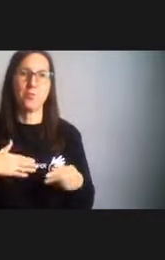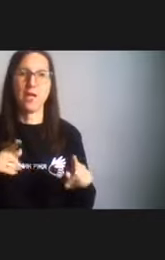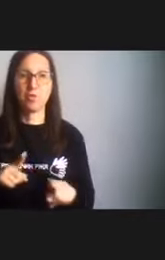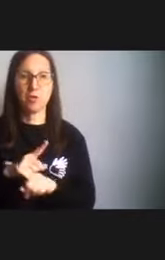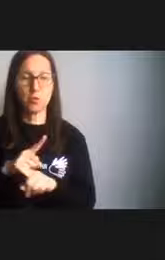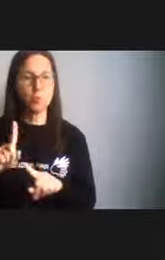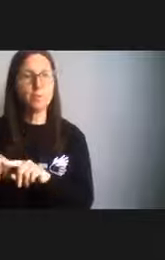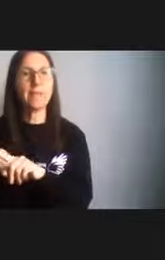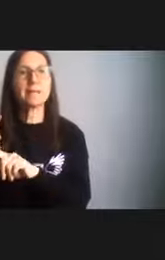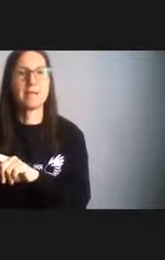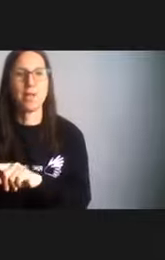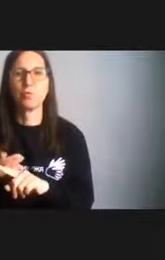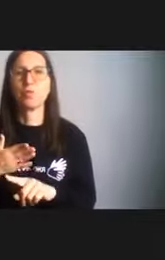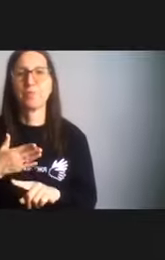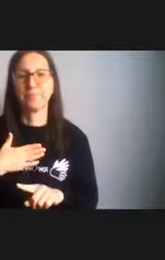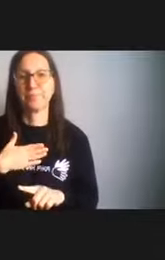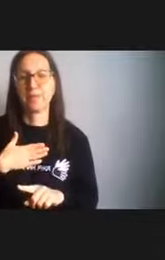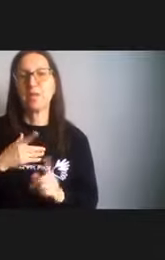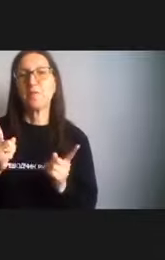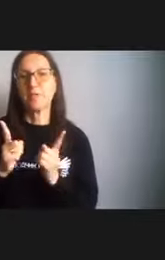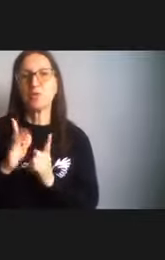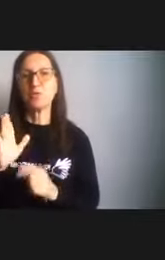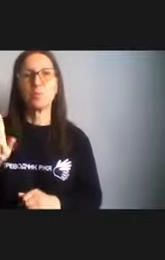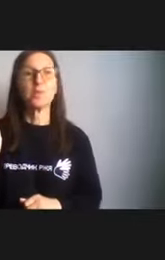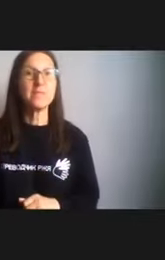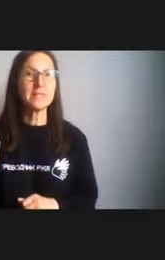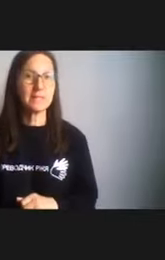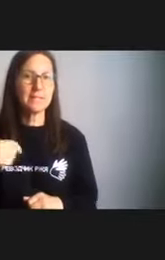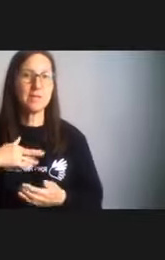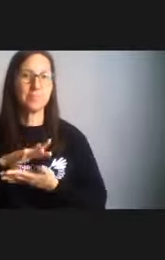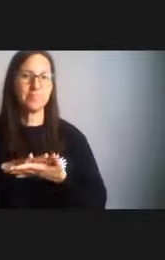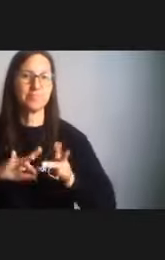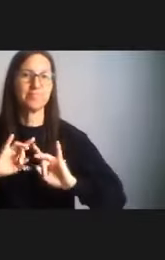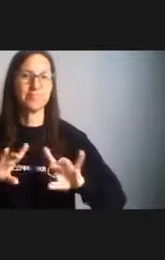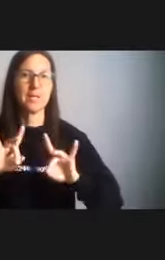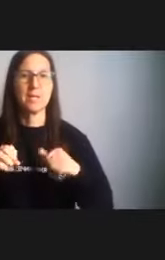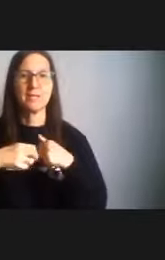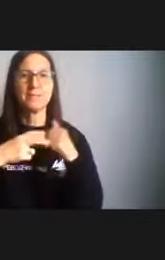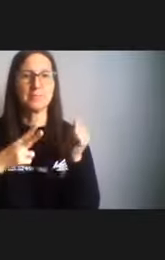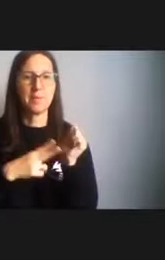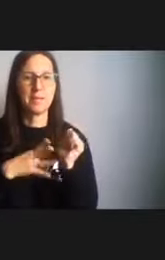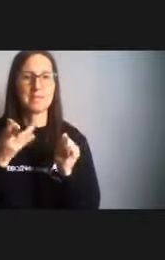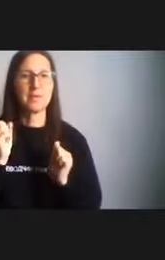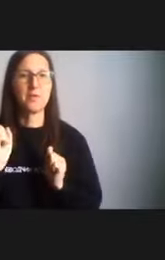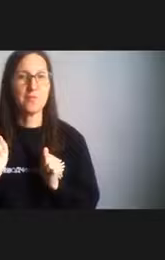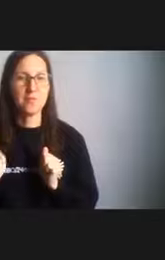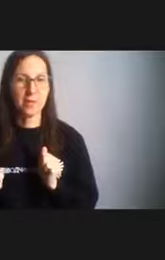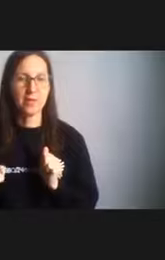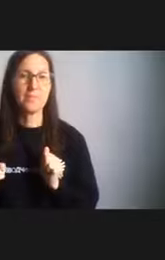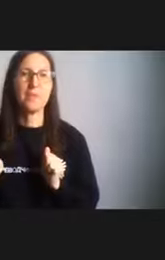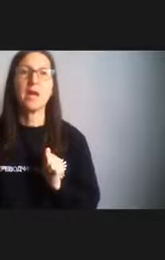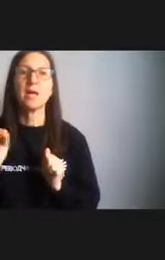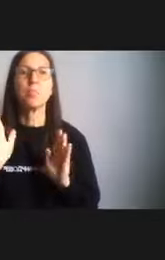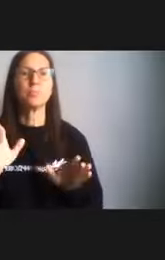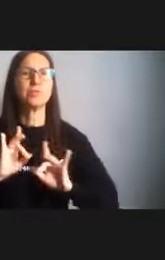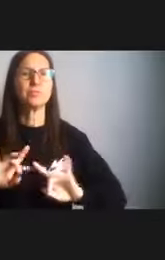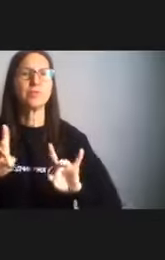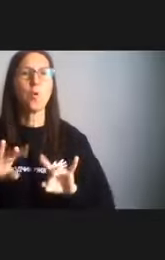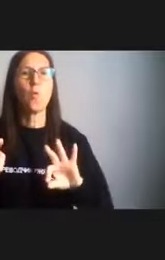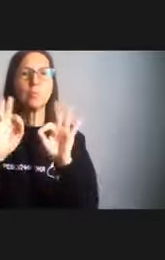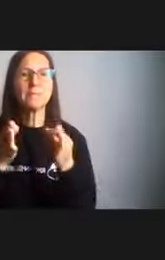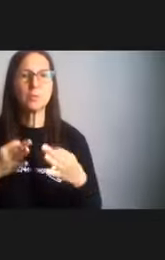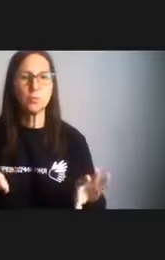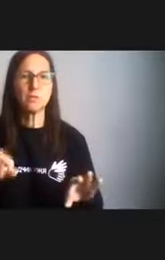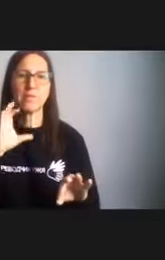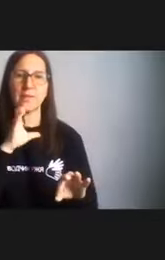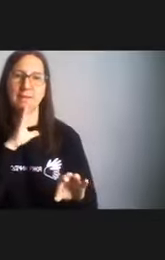В следующий раз, в следующее воскресенье, мы продолжим разговор про 17 век. и будем говорить про уже искусство